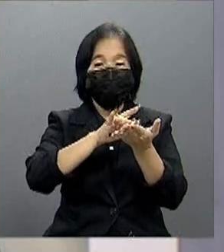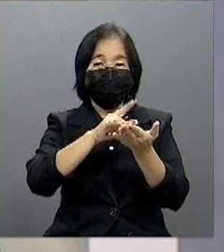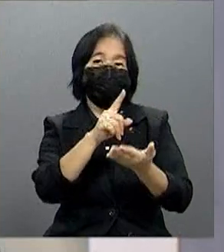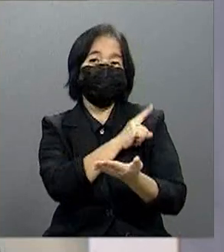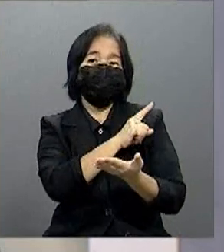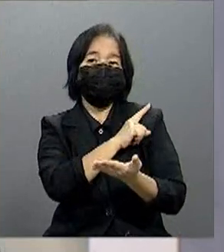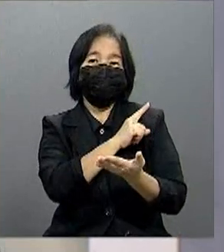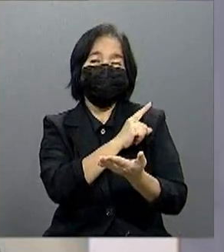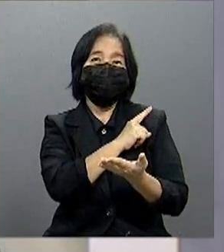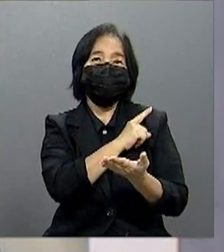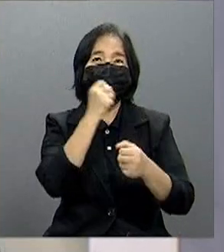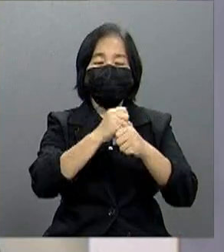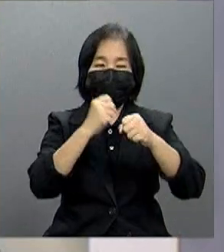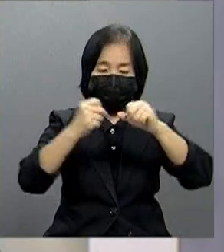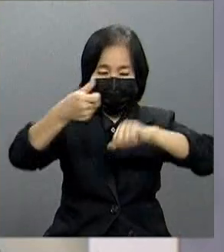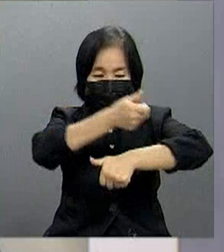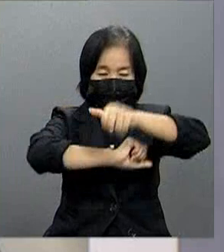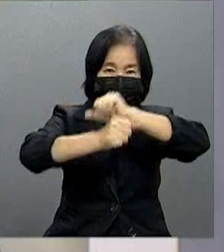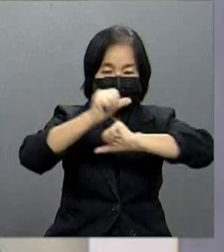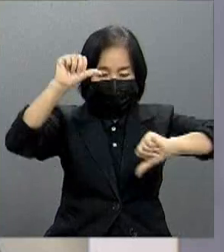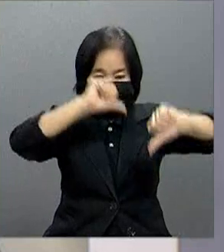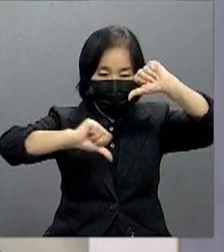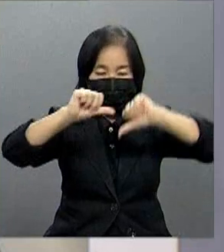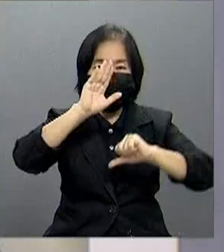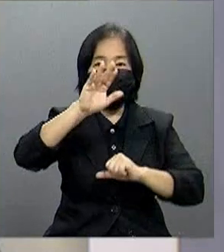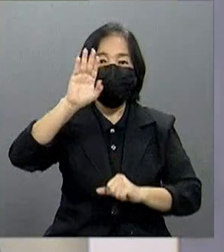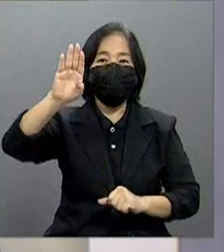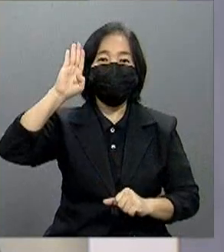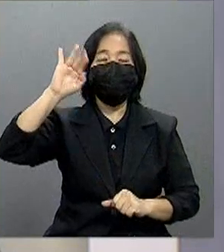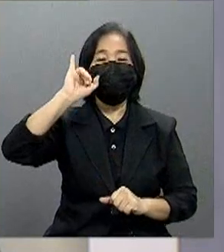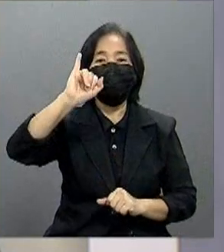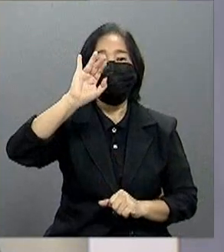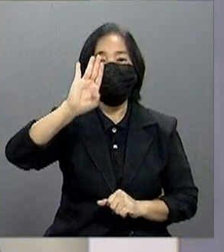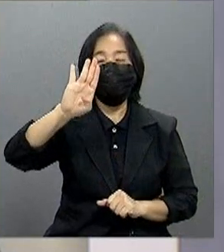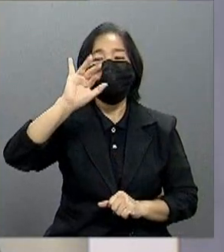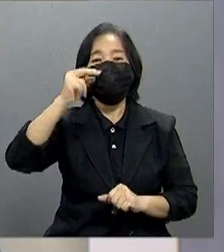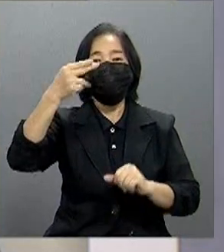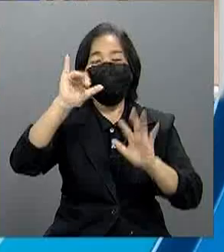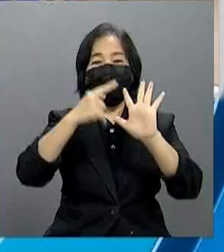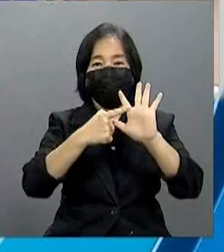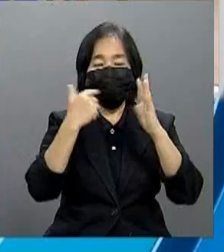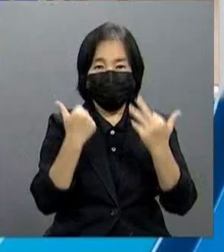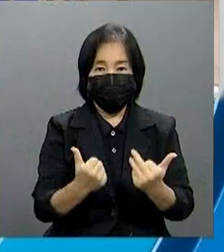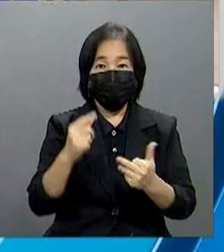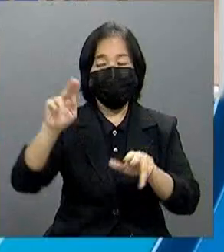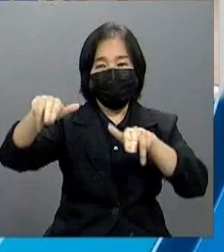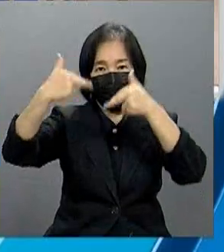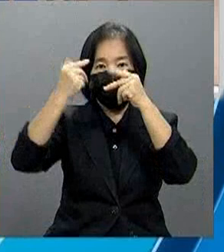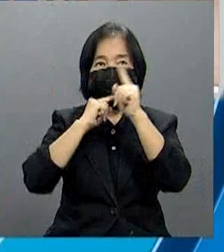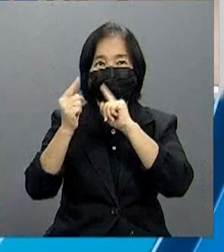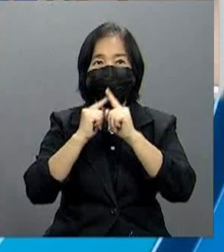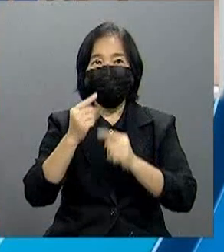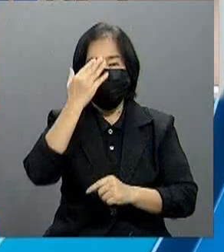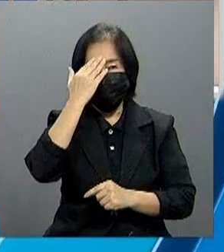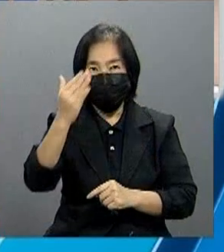ที่ปฏิบัติการของบริษัทใบยาไฟโตฟาร์มจำกัดอยู่ในสายวิดีโอคอลกับเราเช้าวันนี้นะครับสวัสดีครับ ส